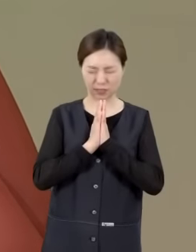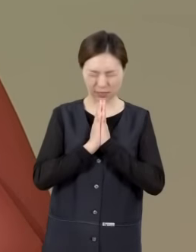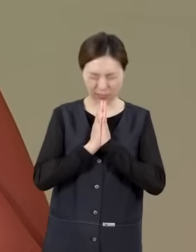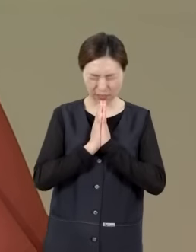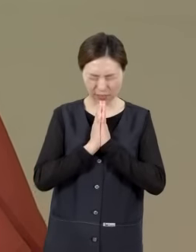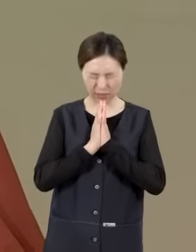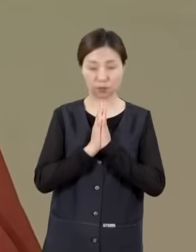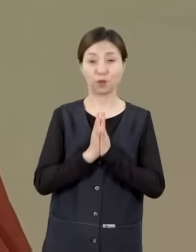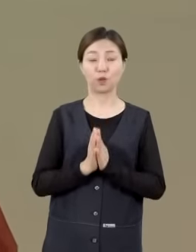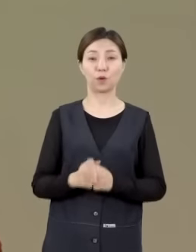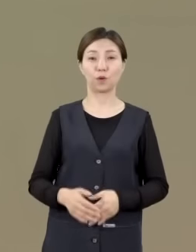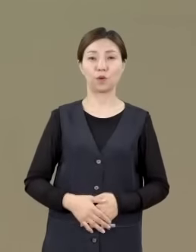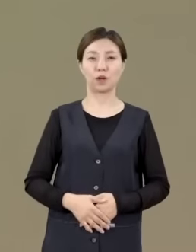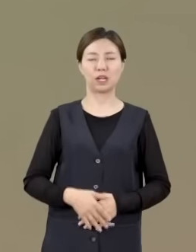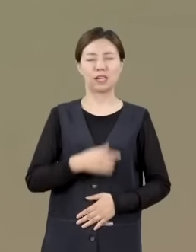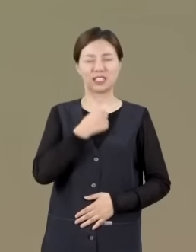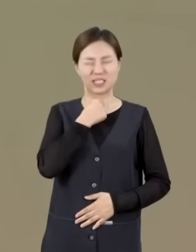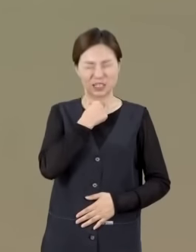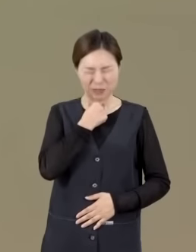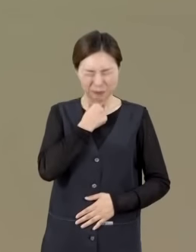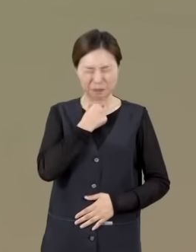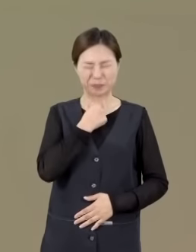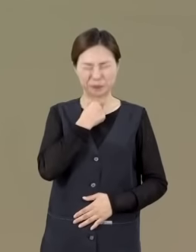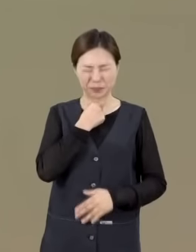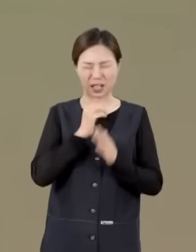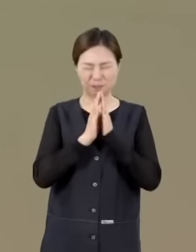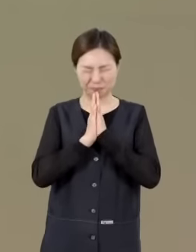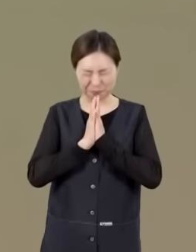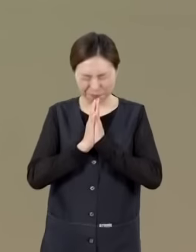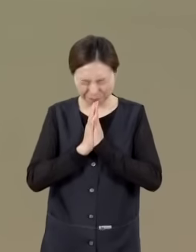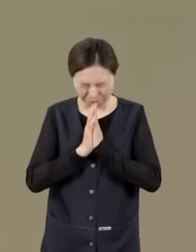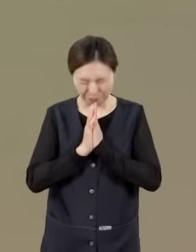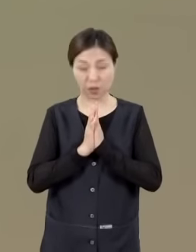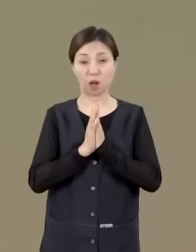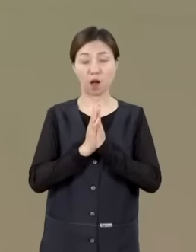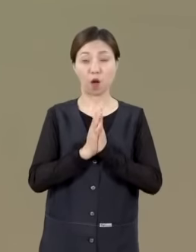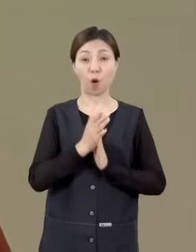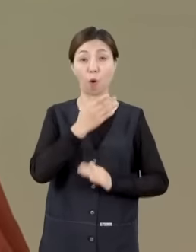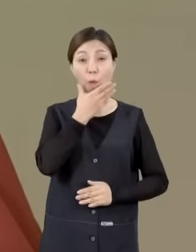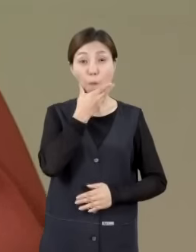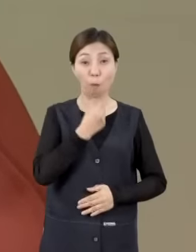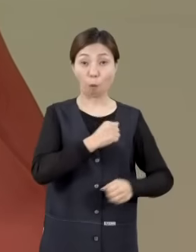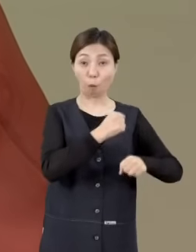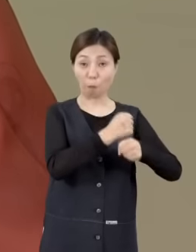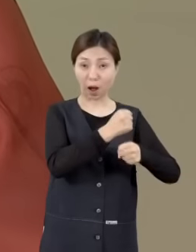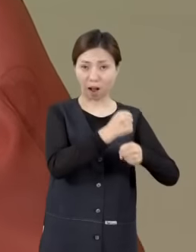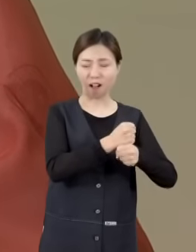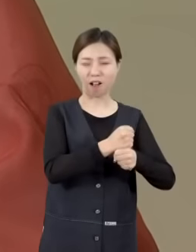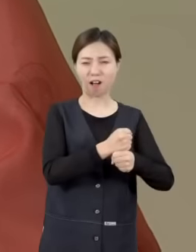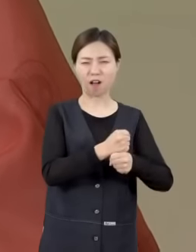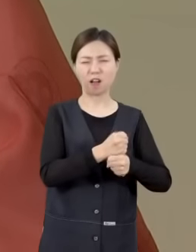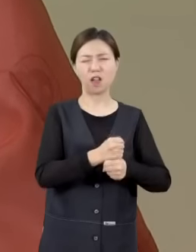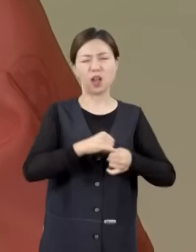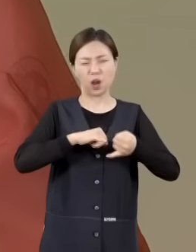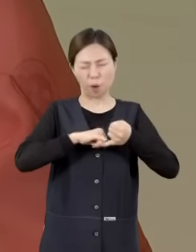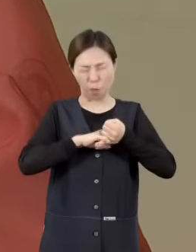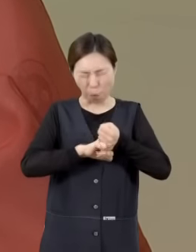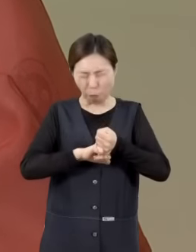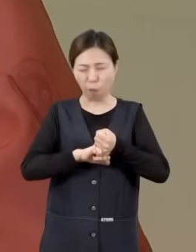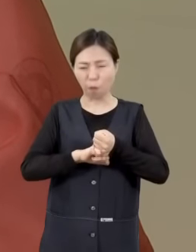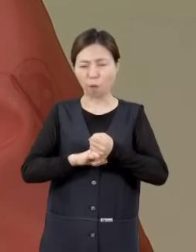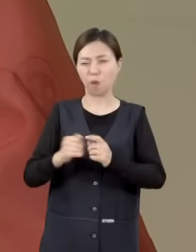그래서 여러분 기도를 하고 간절하게 간절하게 부처님께 기도하면서